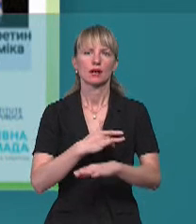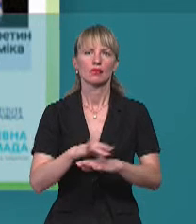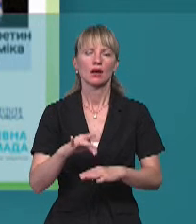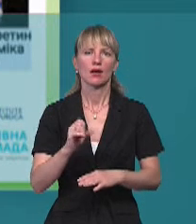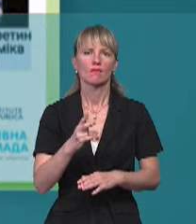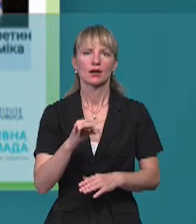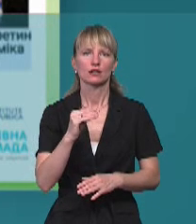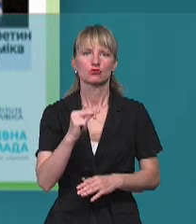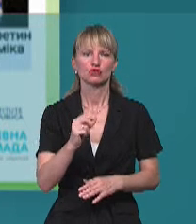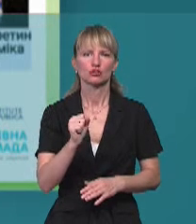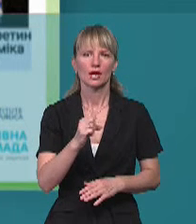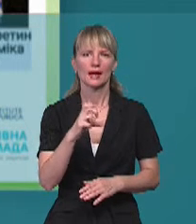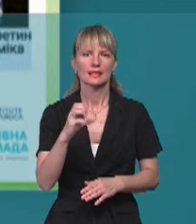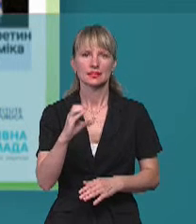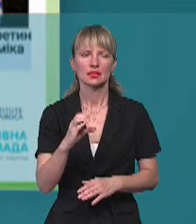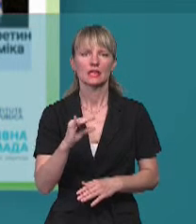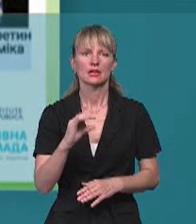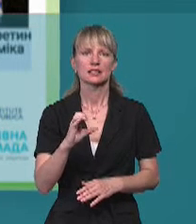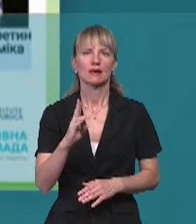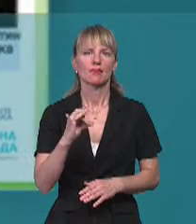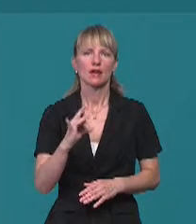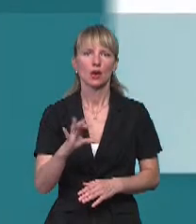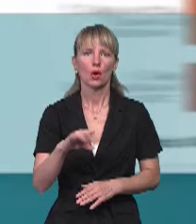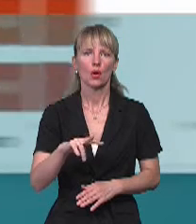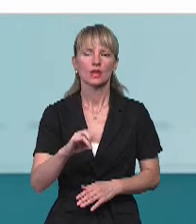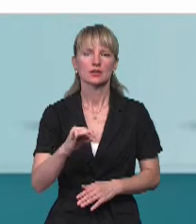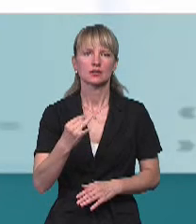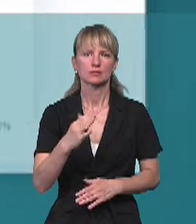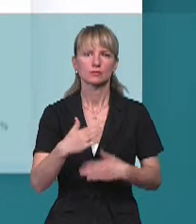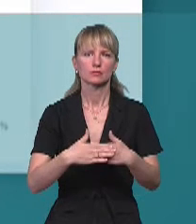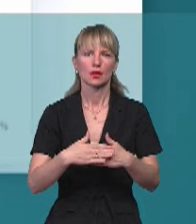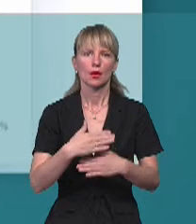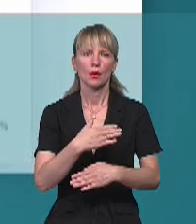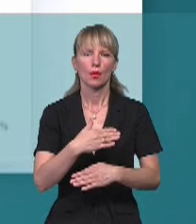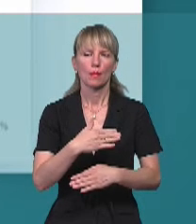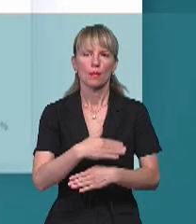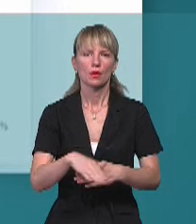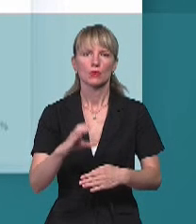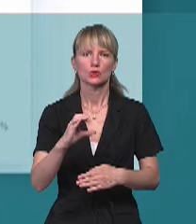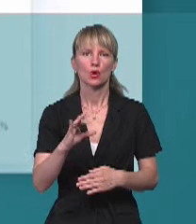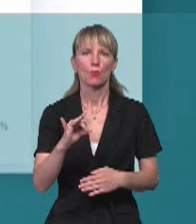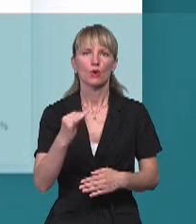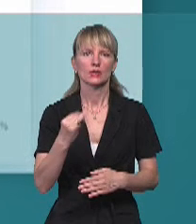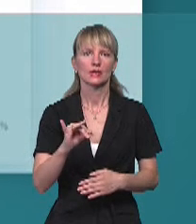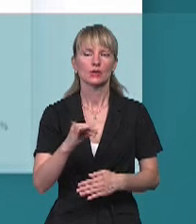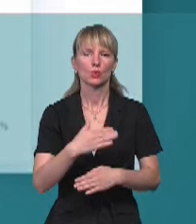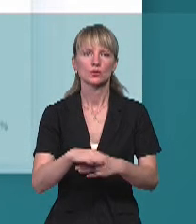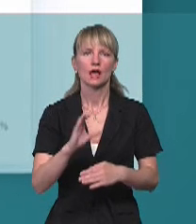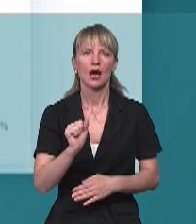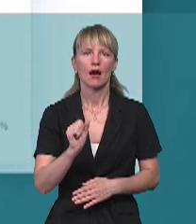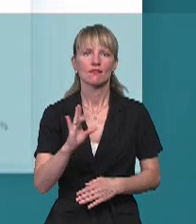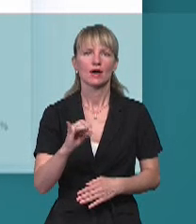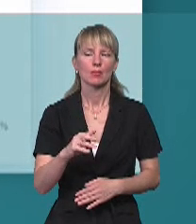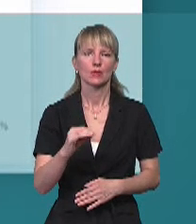на ЧАЕС та сквер Олександрівський. Це перетин проспекта Соборного та вулиця Авраменка. Також він